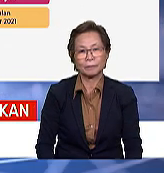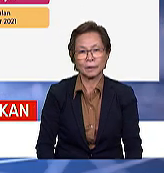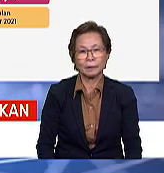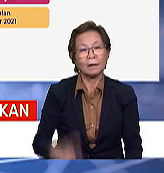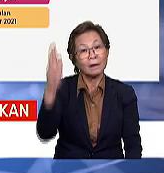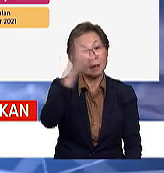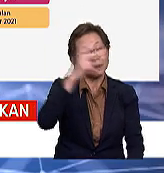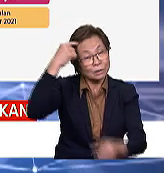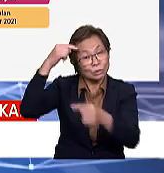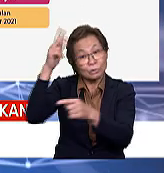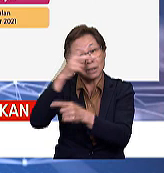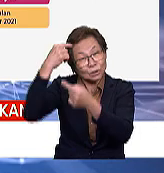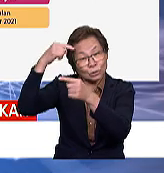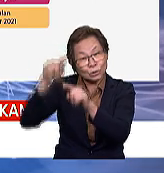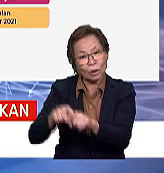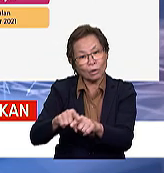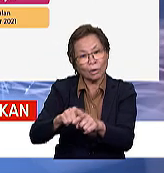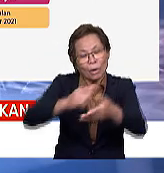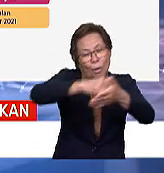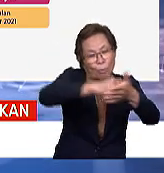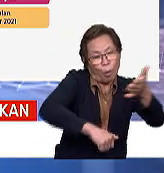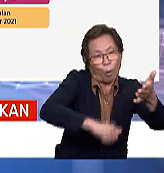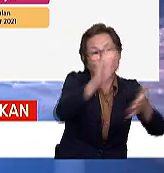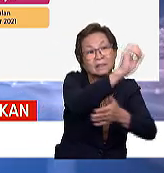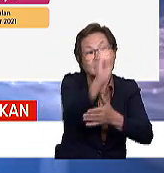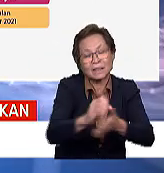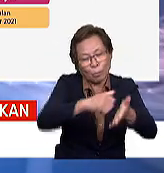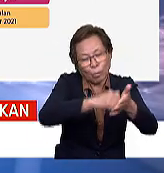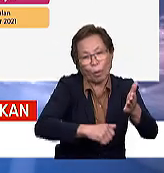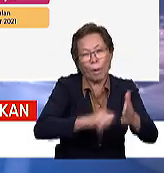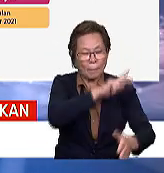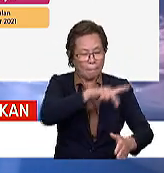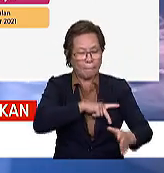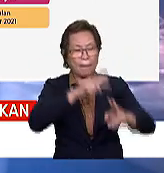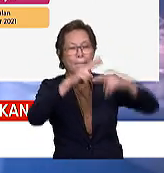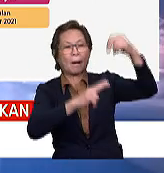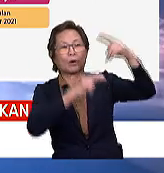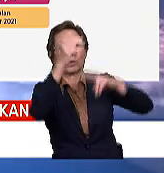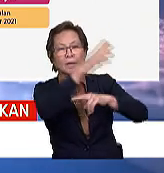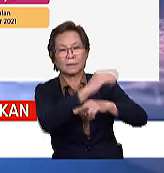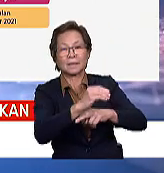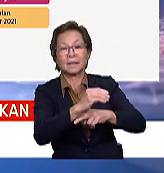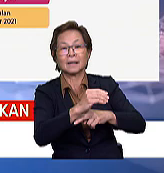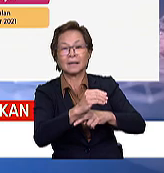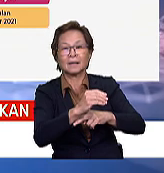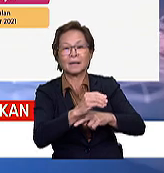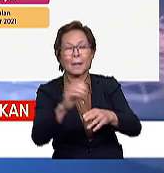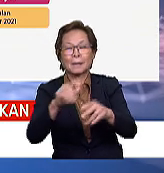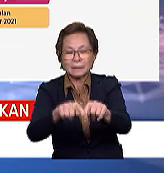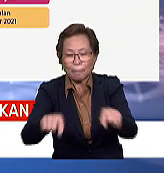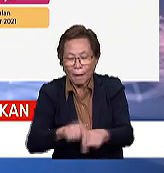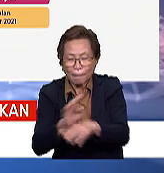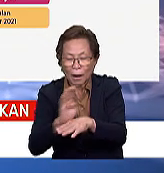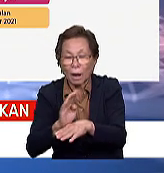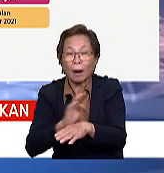Hai kerajaan juga bertujuan untuk memberikan potongan khas kepada pemilik bangunan dan ruang penjagaan yang